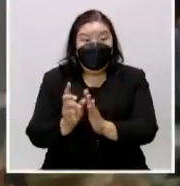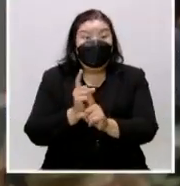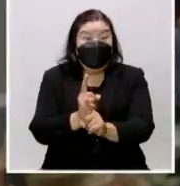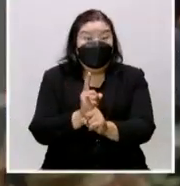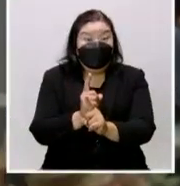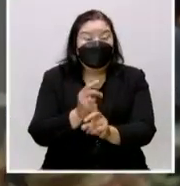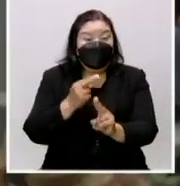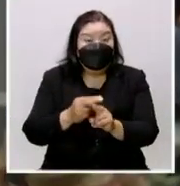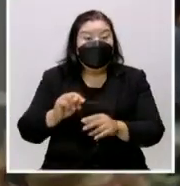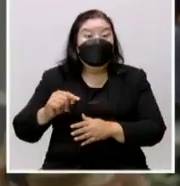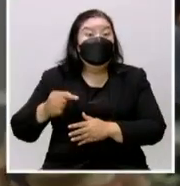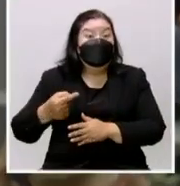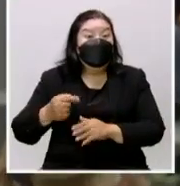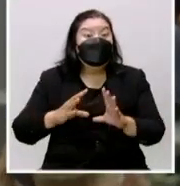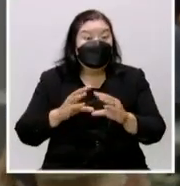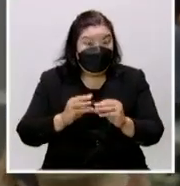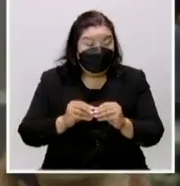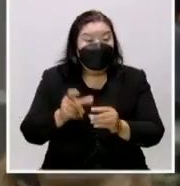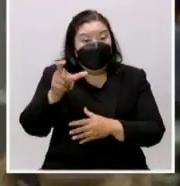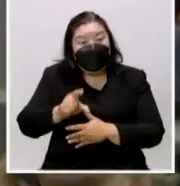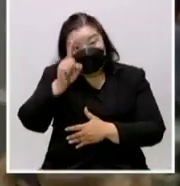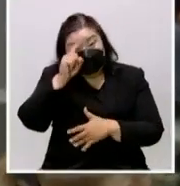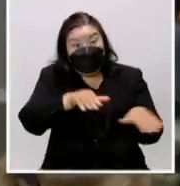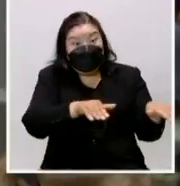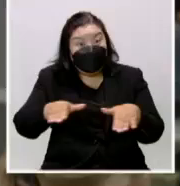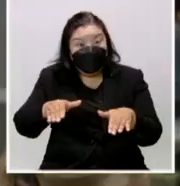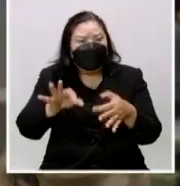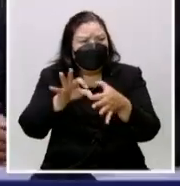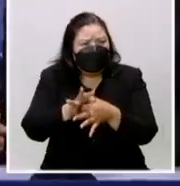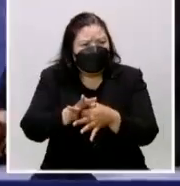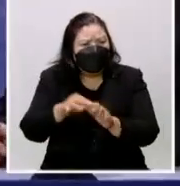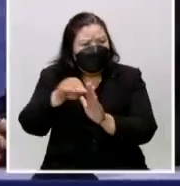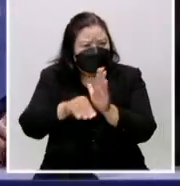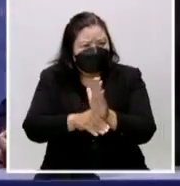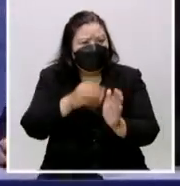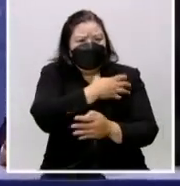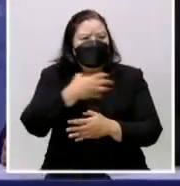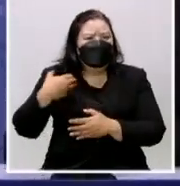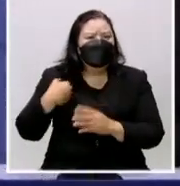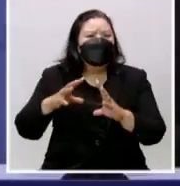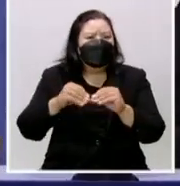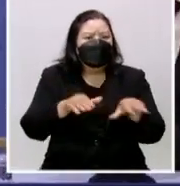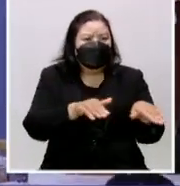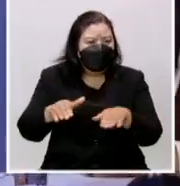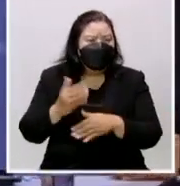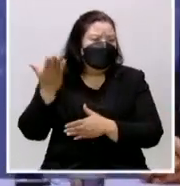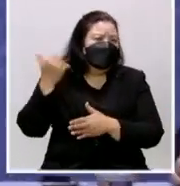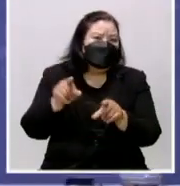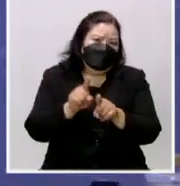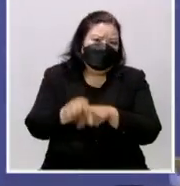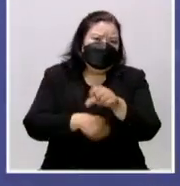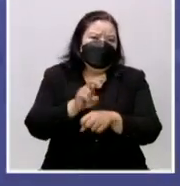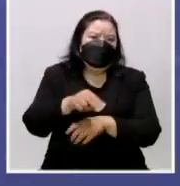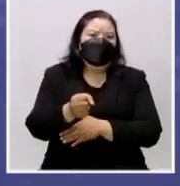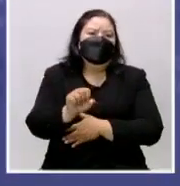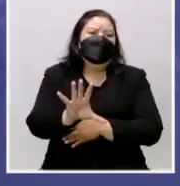ก์ในการประชุมนอร์มังดีฟอร์แมตซึ่งเป็นเส้นทางการทูตที่ตั้งขึ้นในการประชุมสุดยอดในกรุงมินสก์ของเบลารุสในปี2015ที่